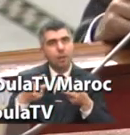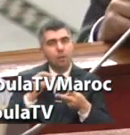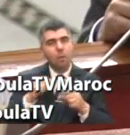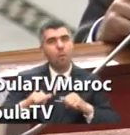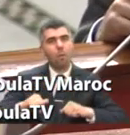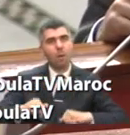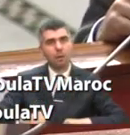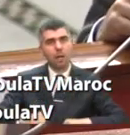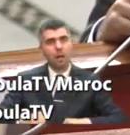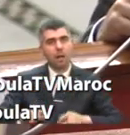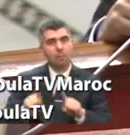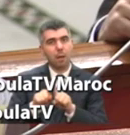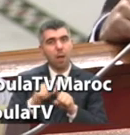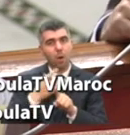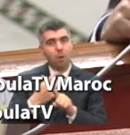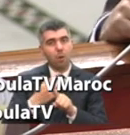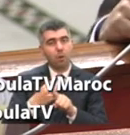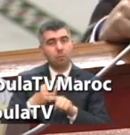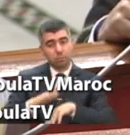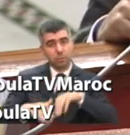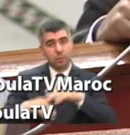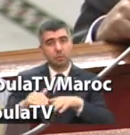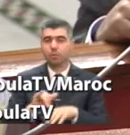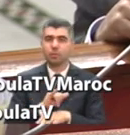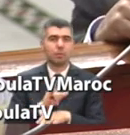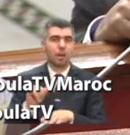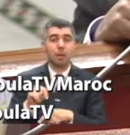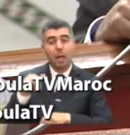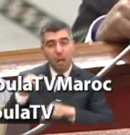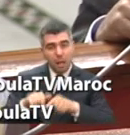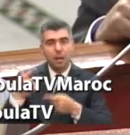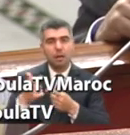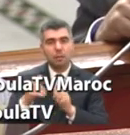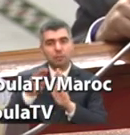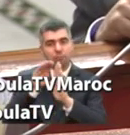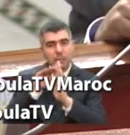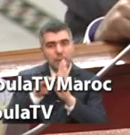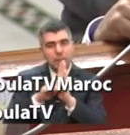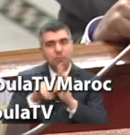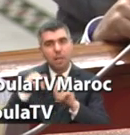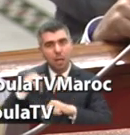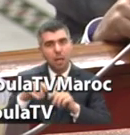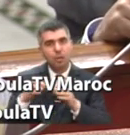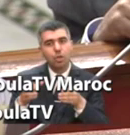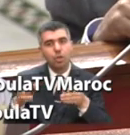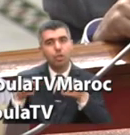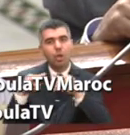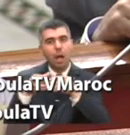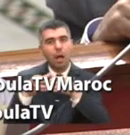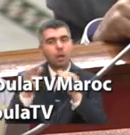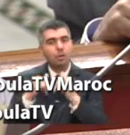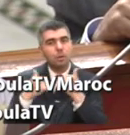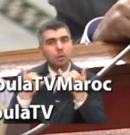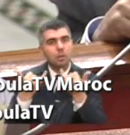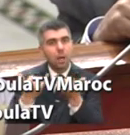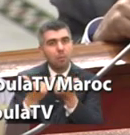هي ماشي جلسه مكتوبه الايدي، كاينه واحد اللجنه ديال التقويم والمصادقه واللي تتقوم بواحد العمل مهم جدا، وهذه فرصه